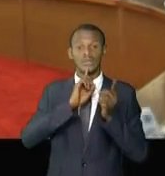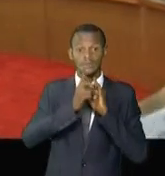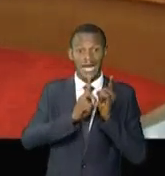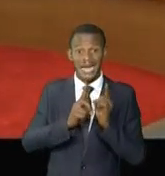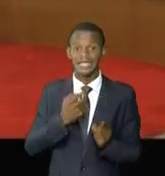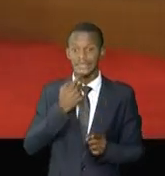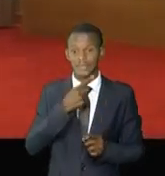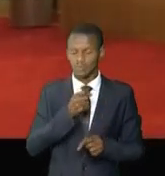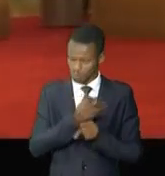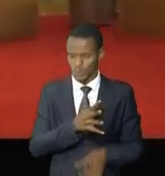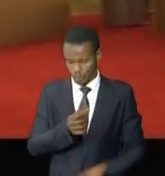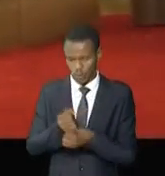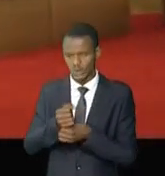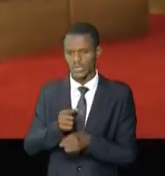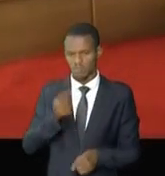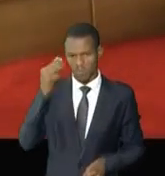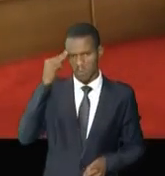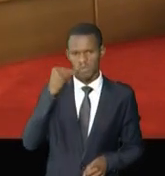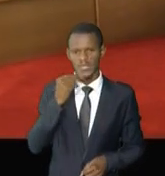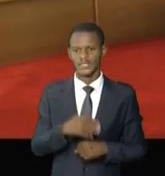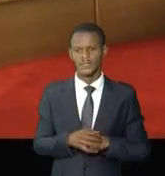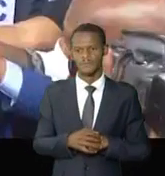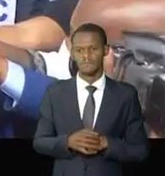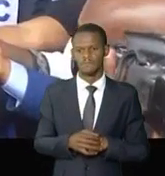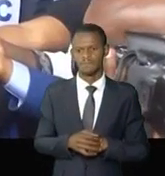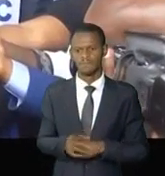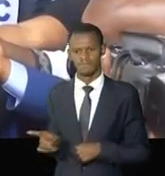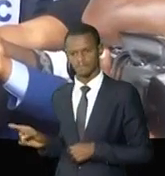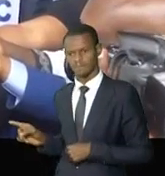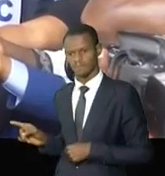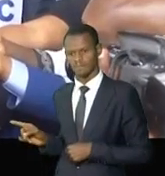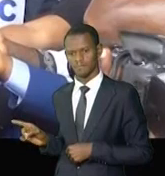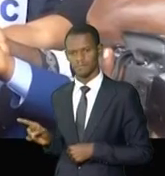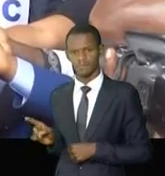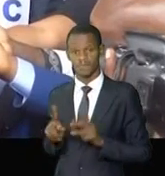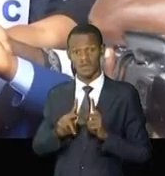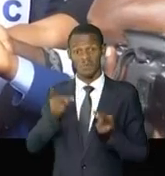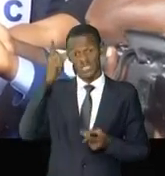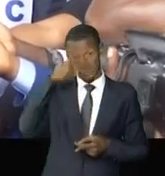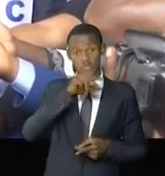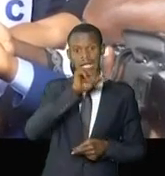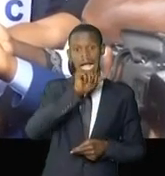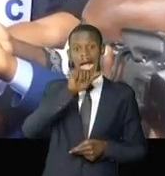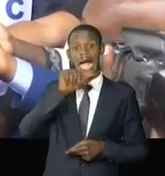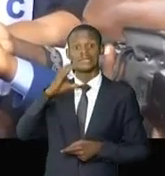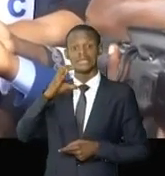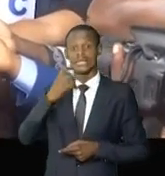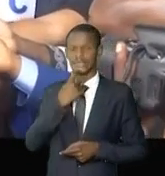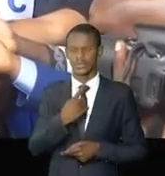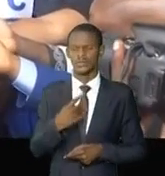la politique gouvernementale. Nous avons compris les grands axes de sa politique et nous avons